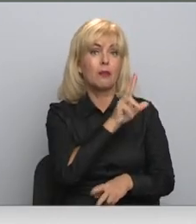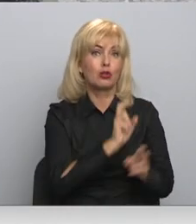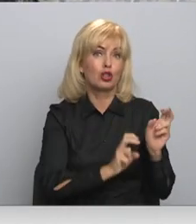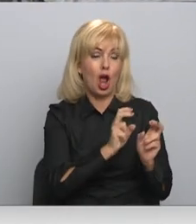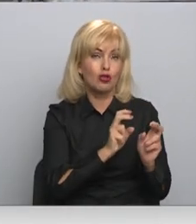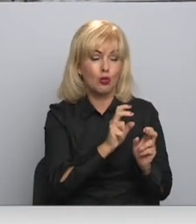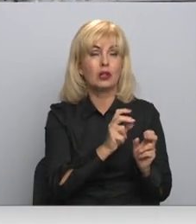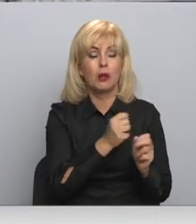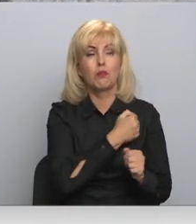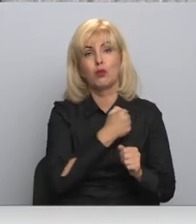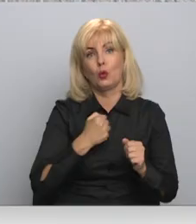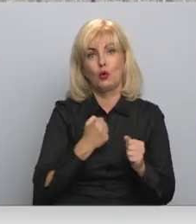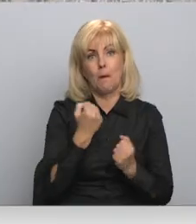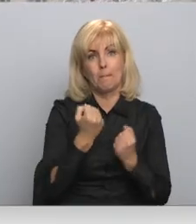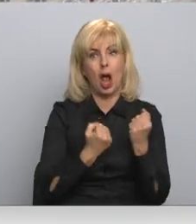bruņmašīnas.